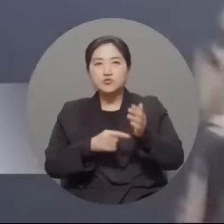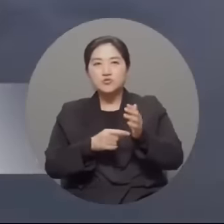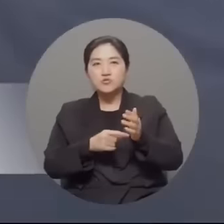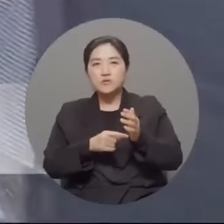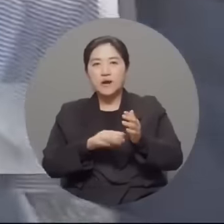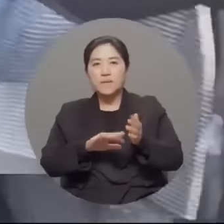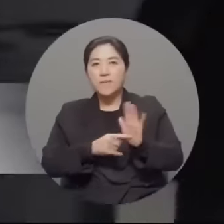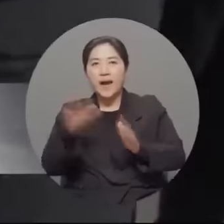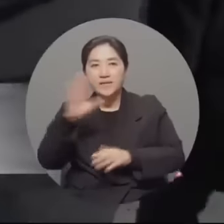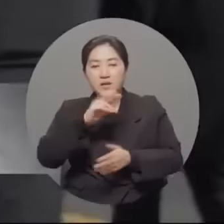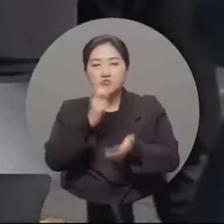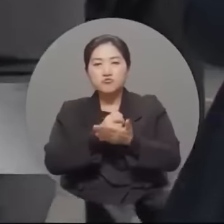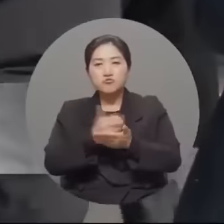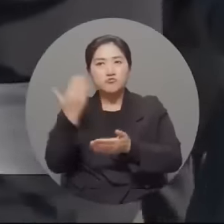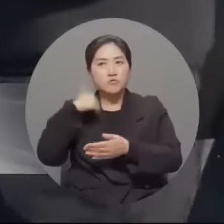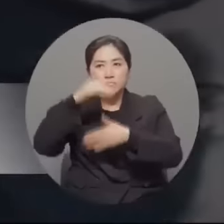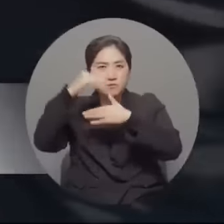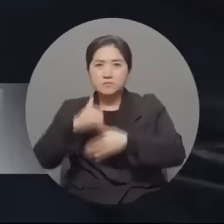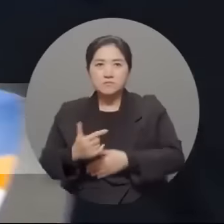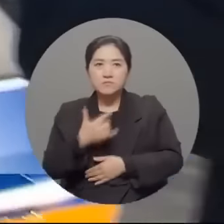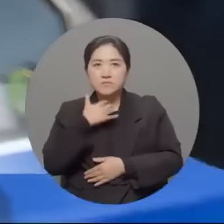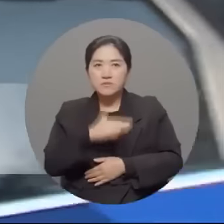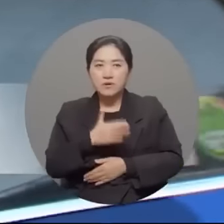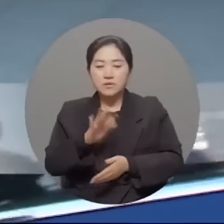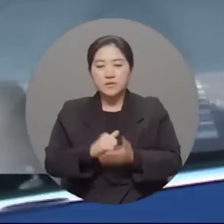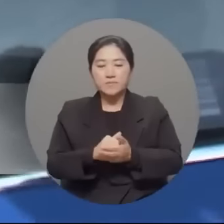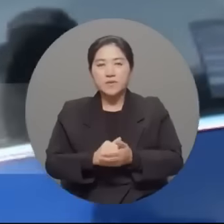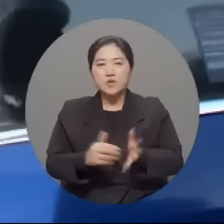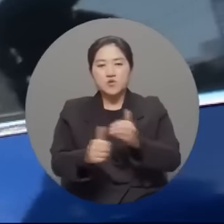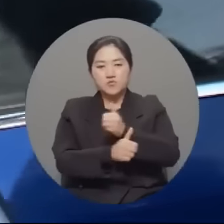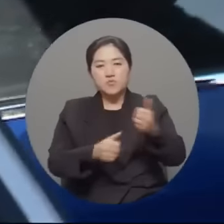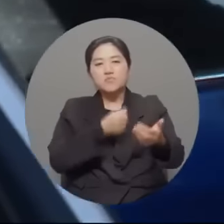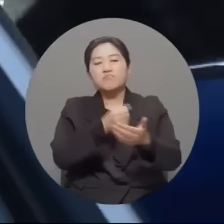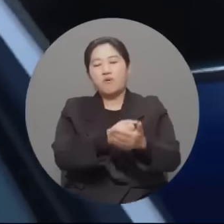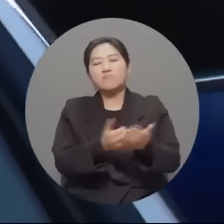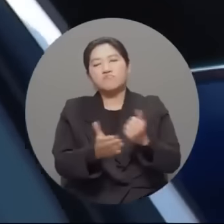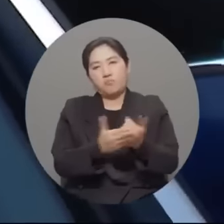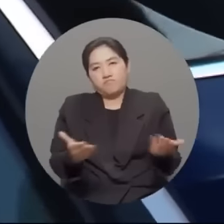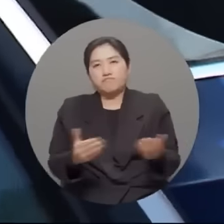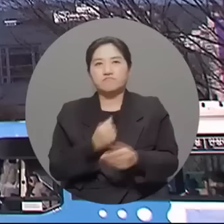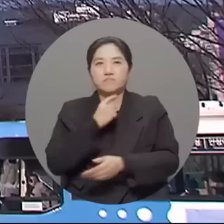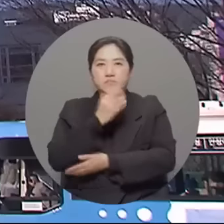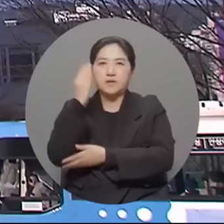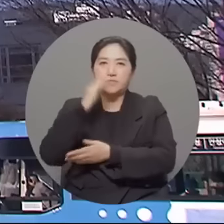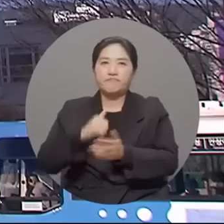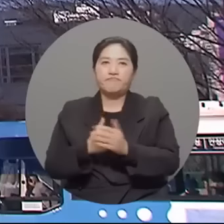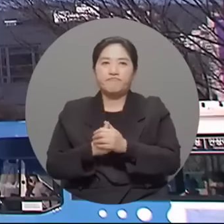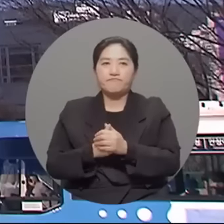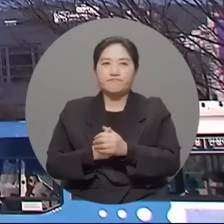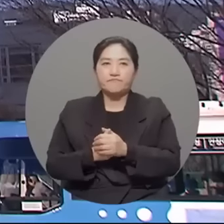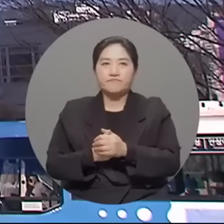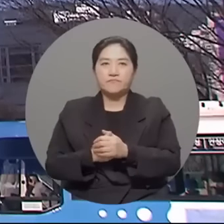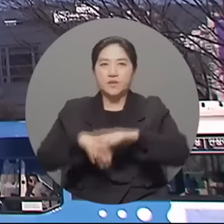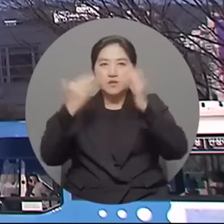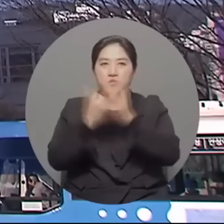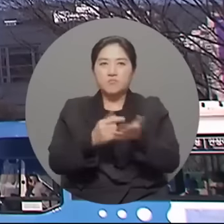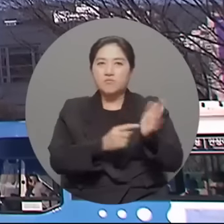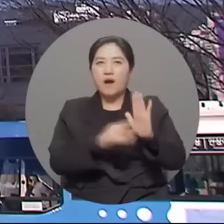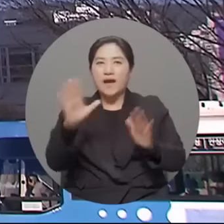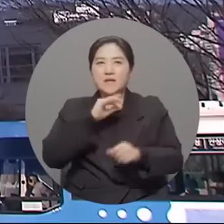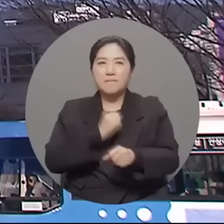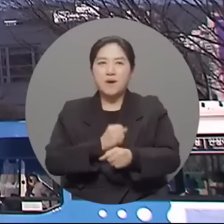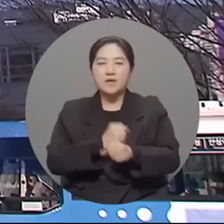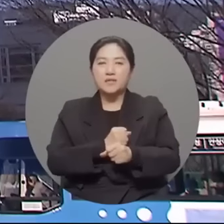대한 규칙이나 전례가 없지만 경찰은 위원회에서 그렇게 정했다고 말했습니다. 전부 비공개로 한다고 했고